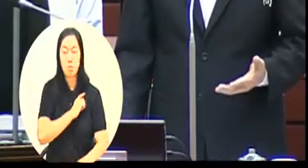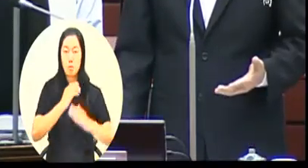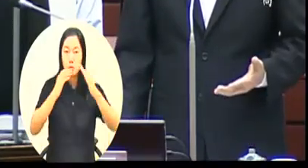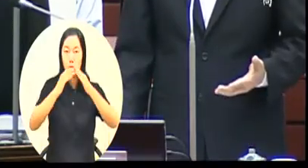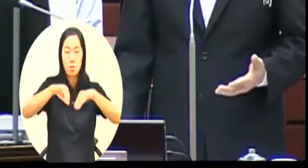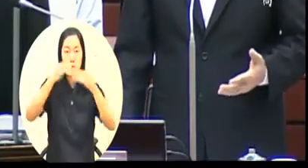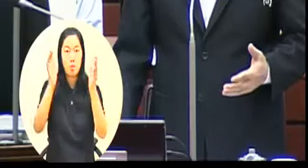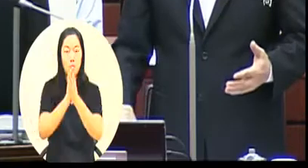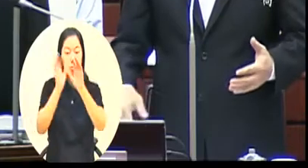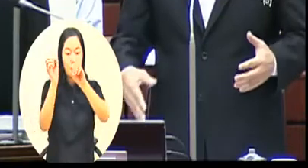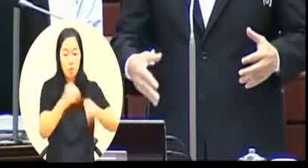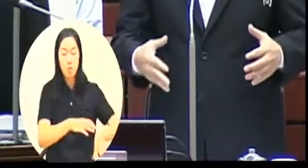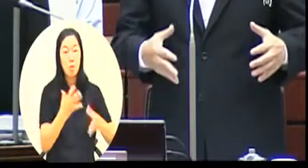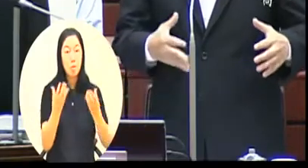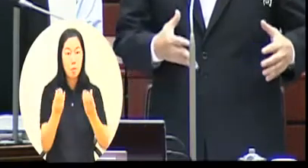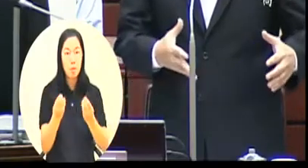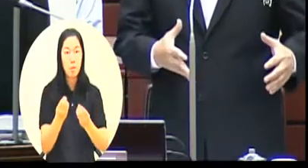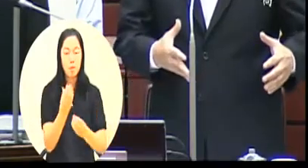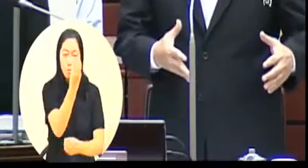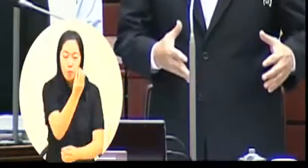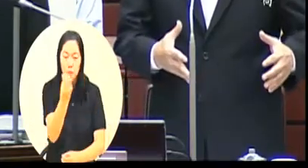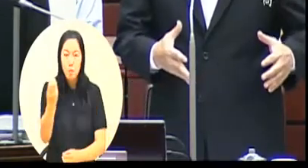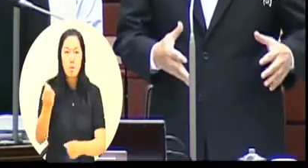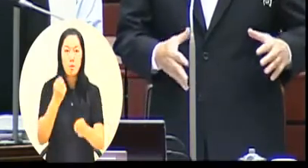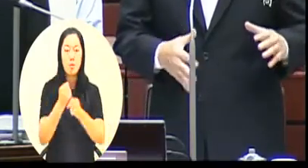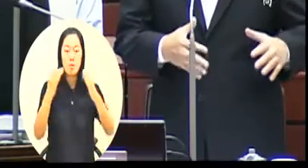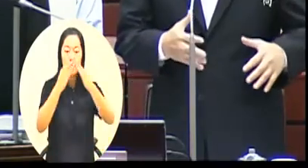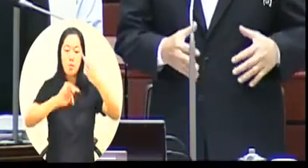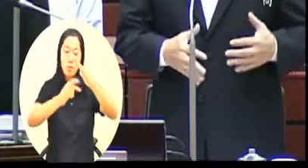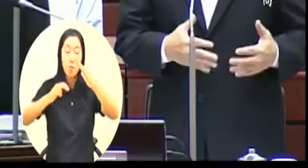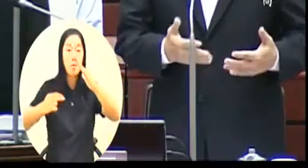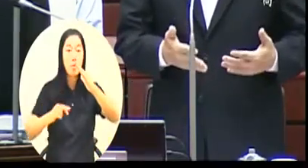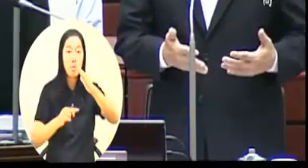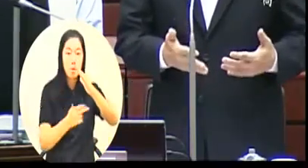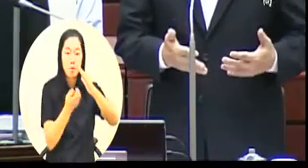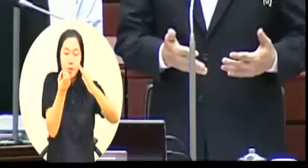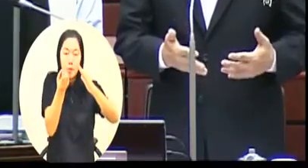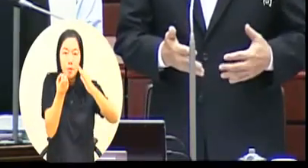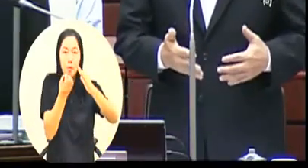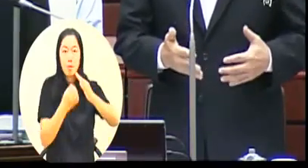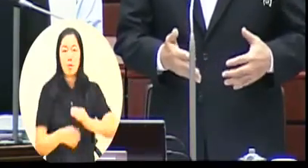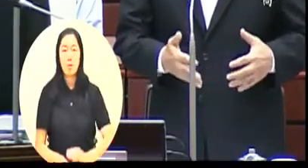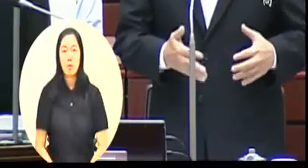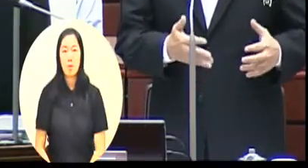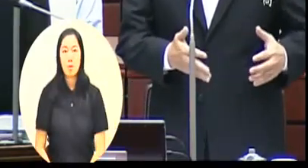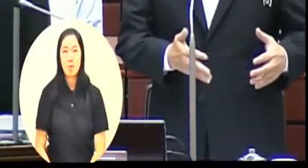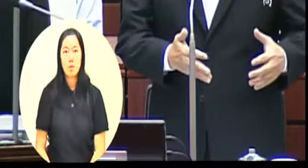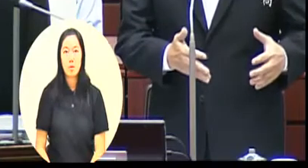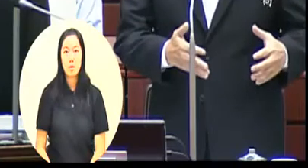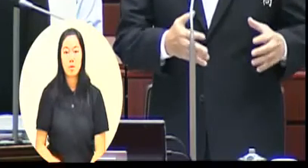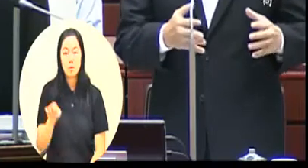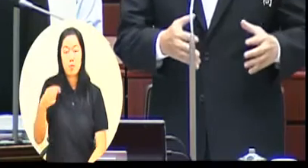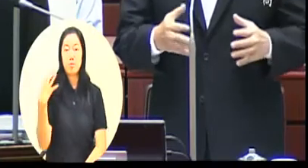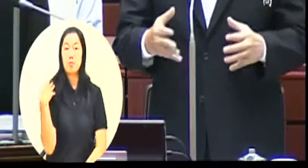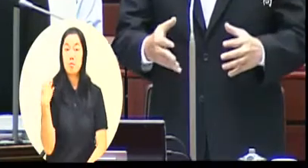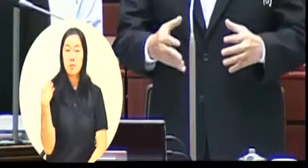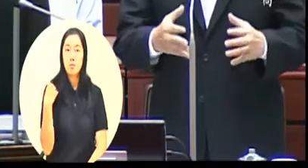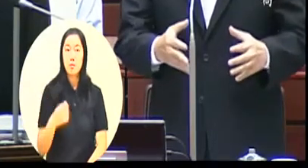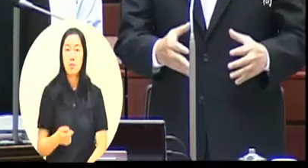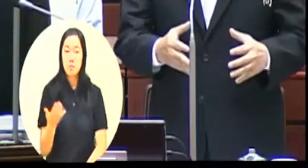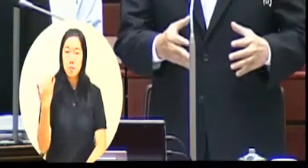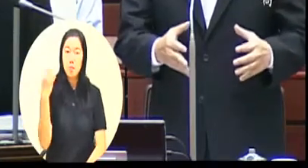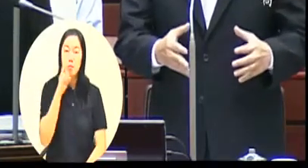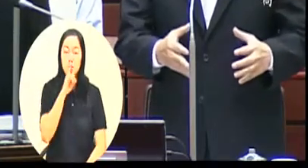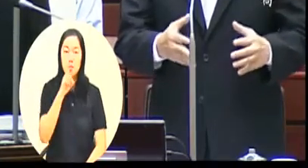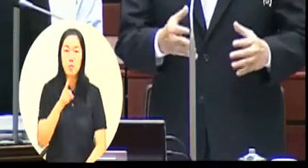部拍掉，你是讲做一个内装，就是内装的改变吼。啊，这个就是维持你当初的